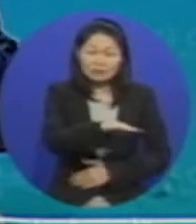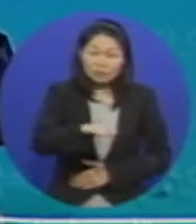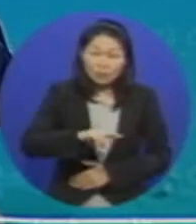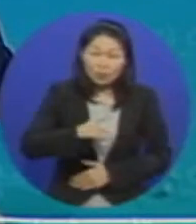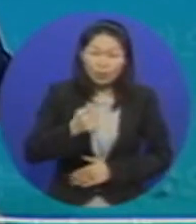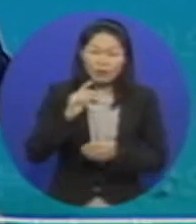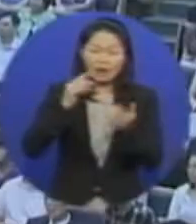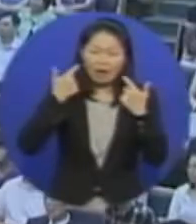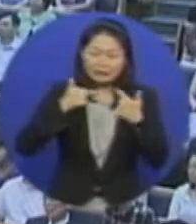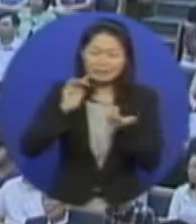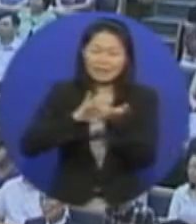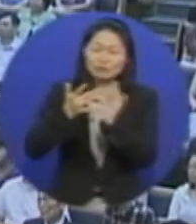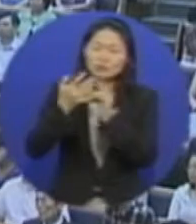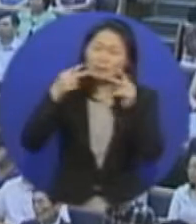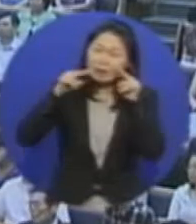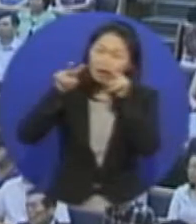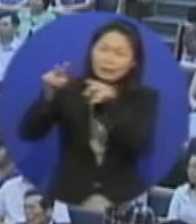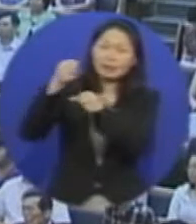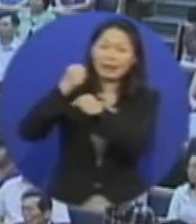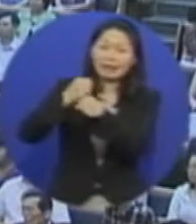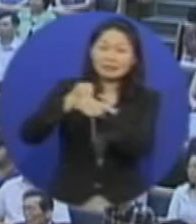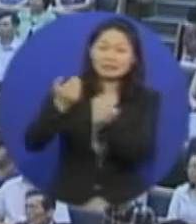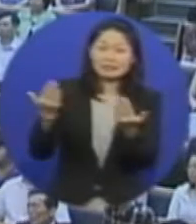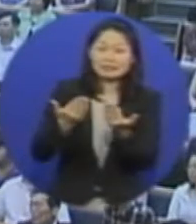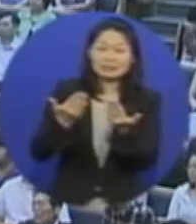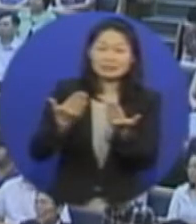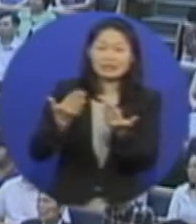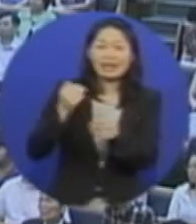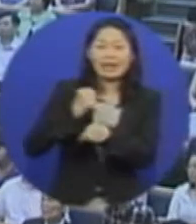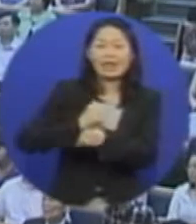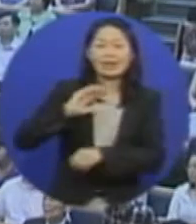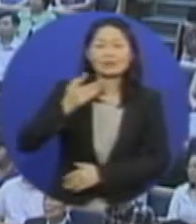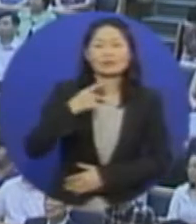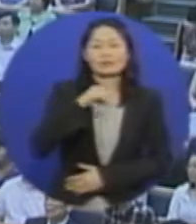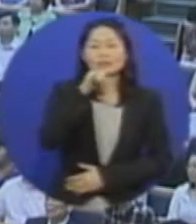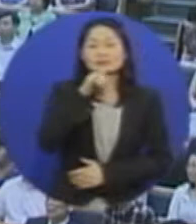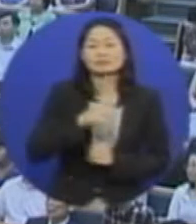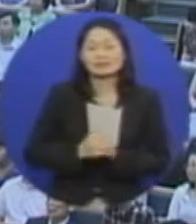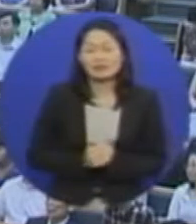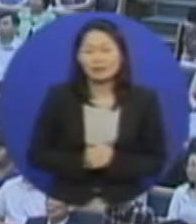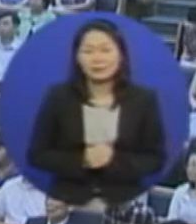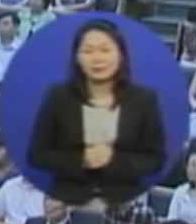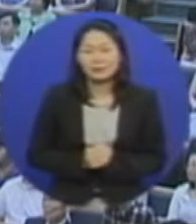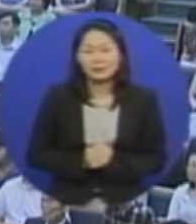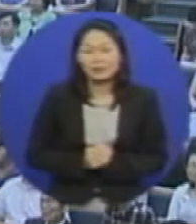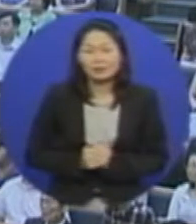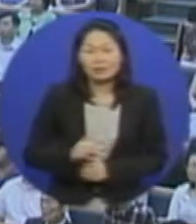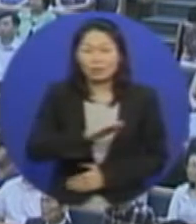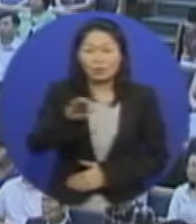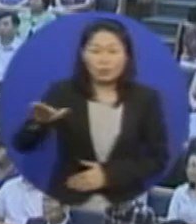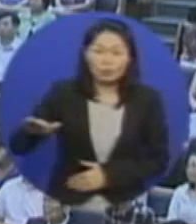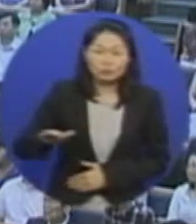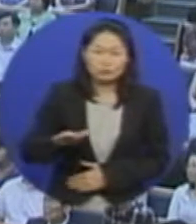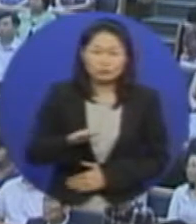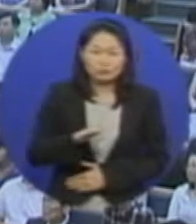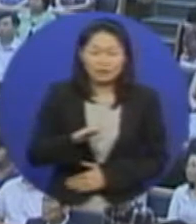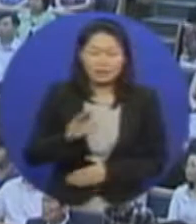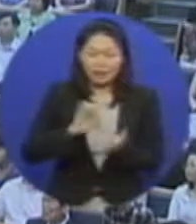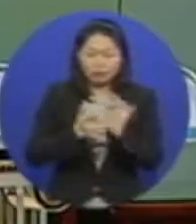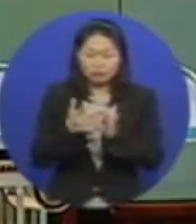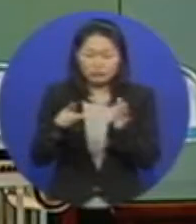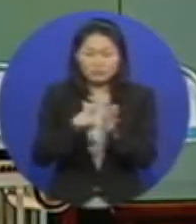예수님을 바라보게 해주는 일을 해야 한다는 거죠 여러분 우리가 예수를 믿을 때